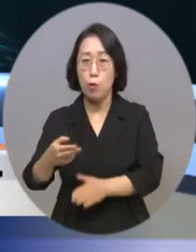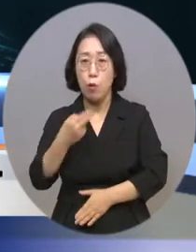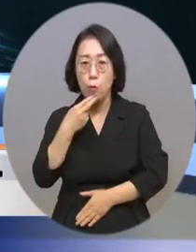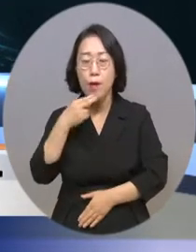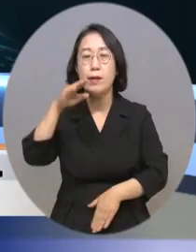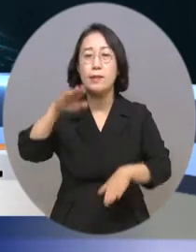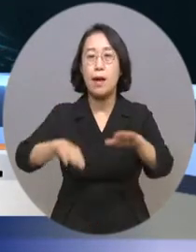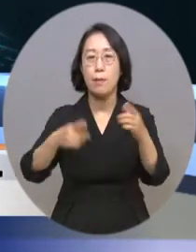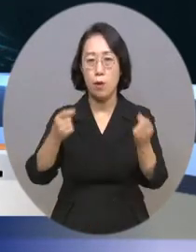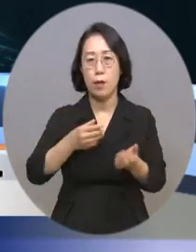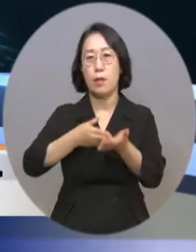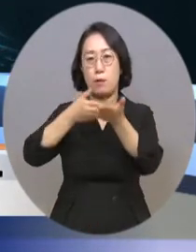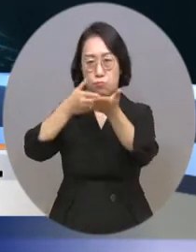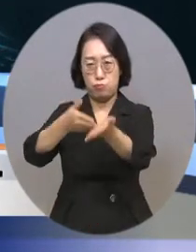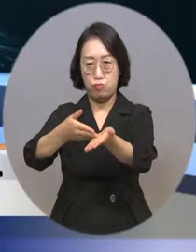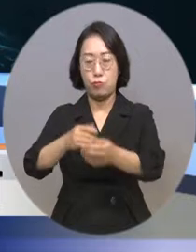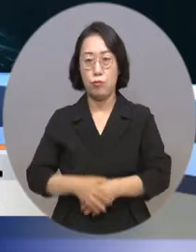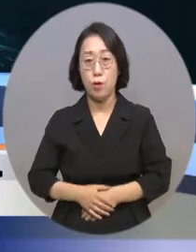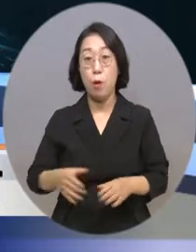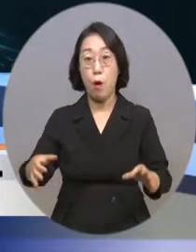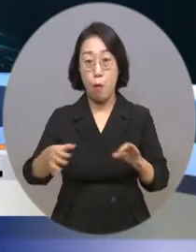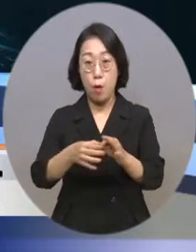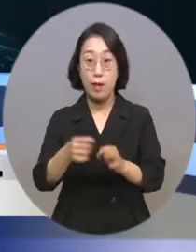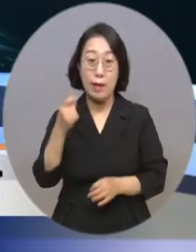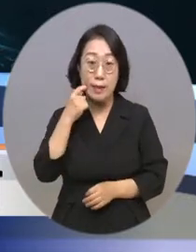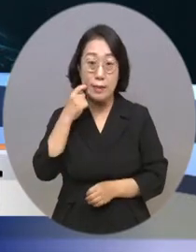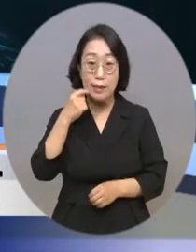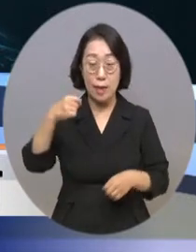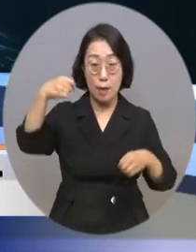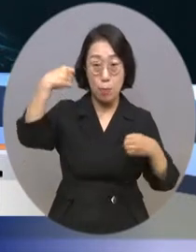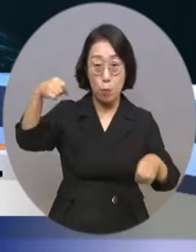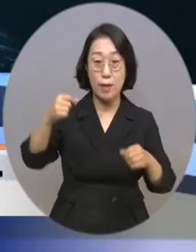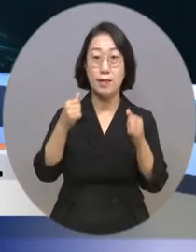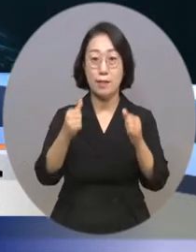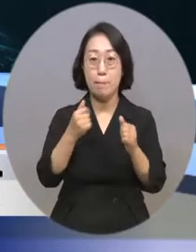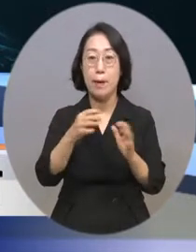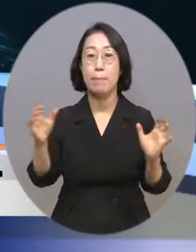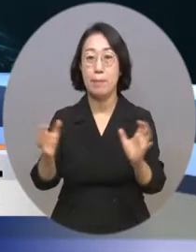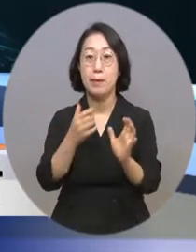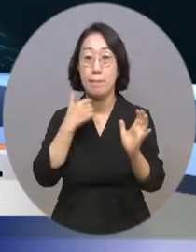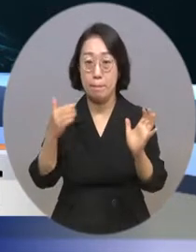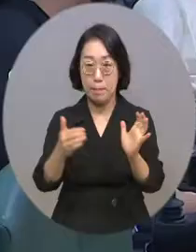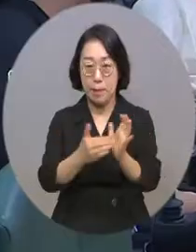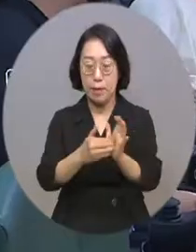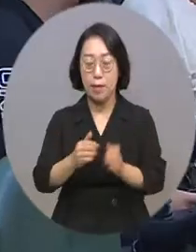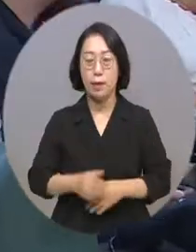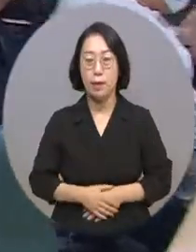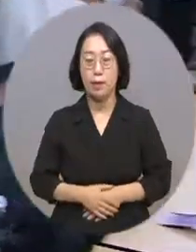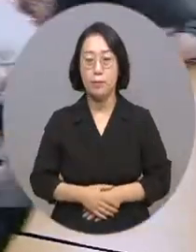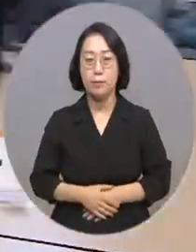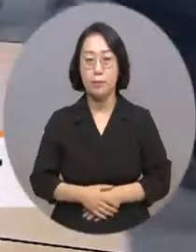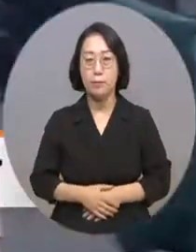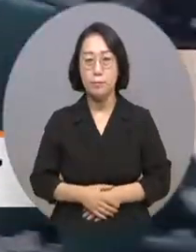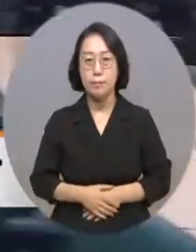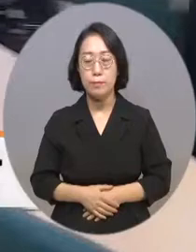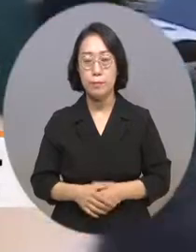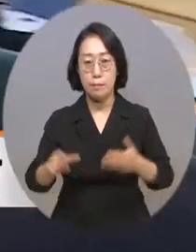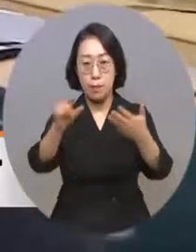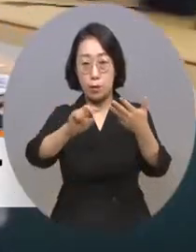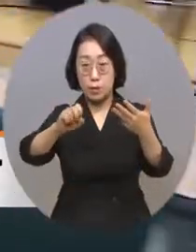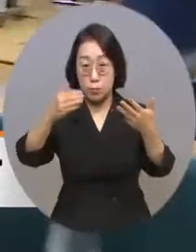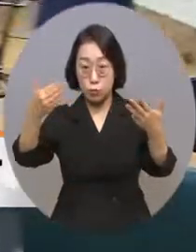지적을 하고 나섰습니다 이와 관련해 국회에서 모의재판 을 열었습니다 지난 8월